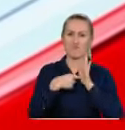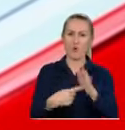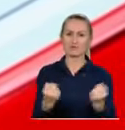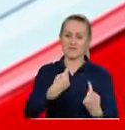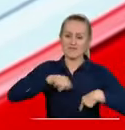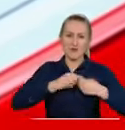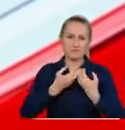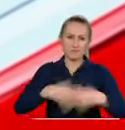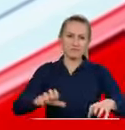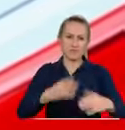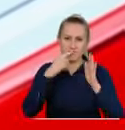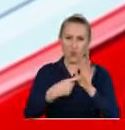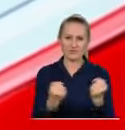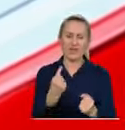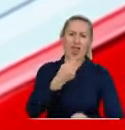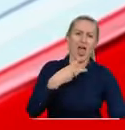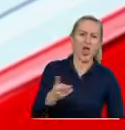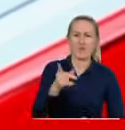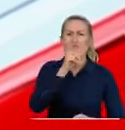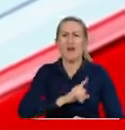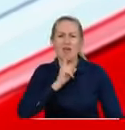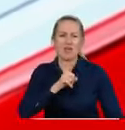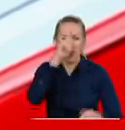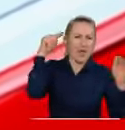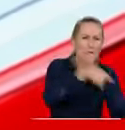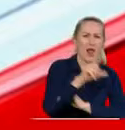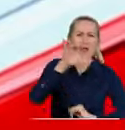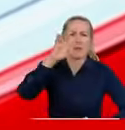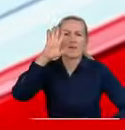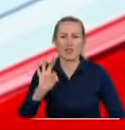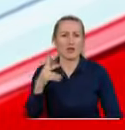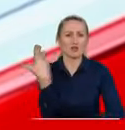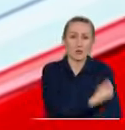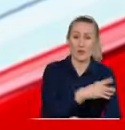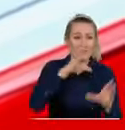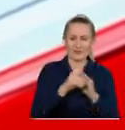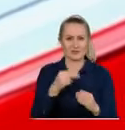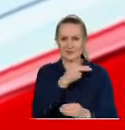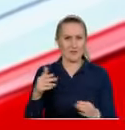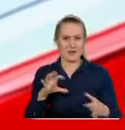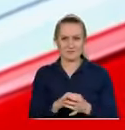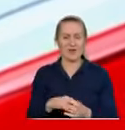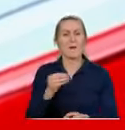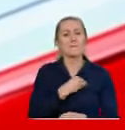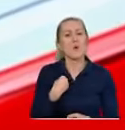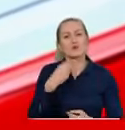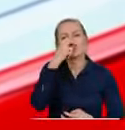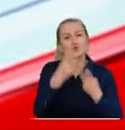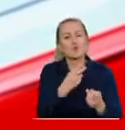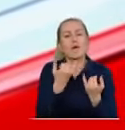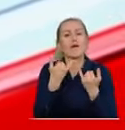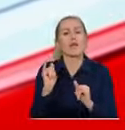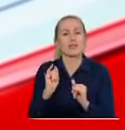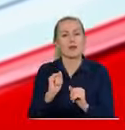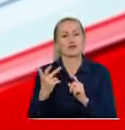podzielić. O euro, religię, imigrantów, LGBT, szczepionki. Polska potrzebuje alternatywy dla tego jałowego